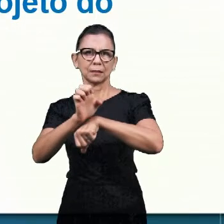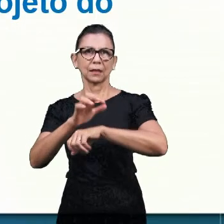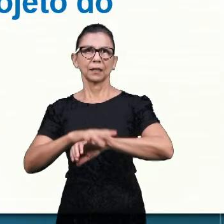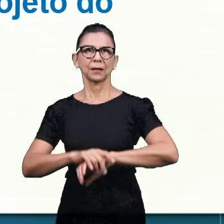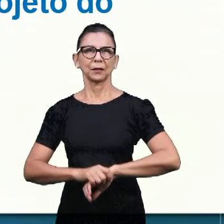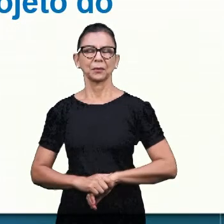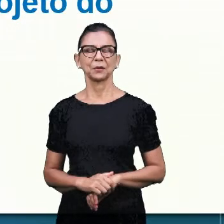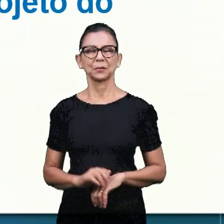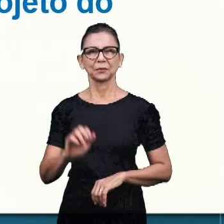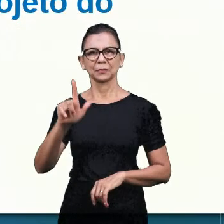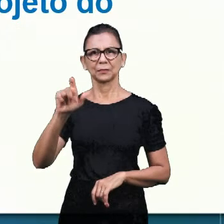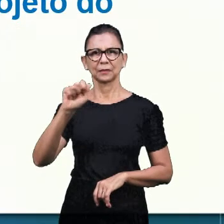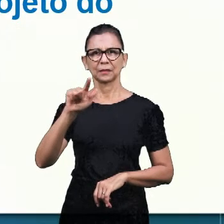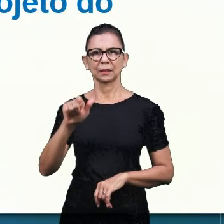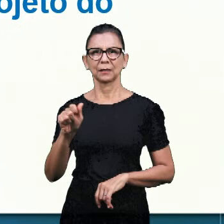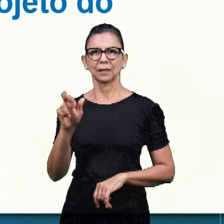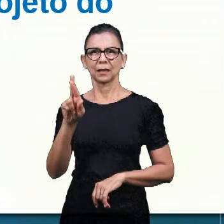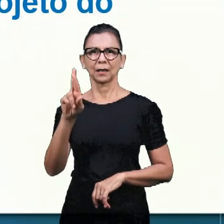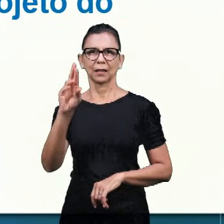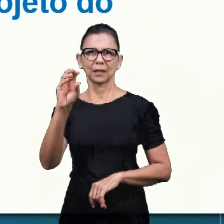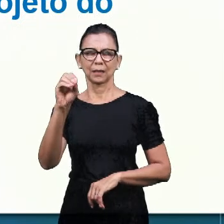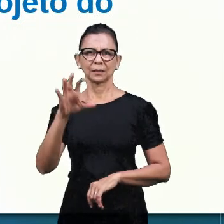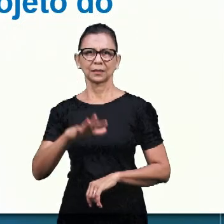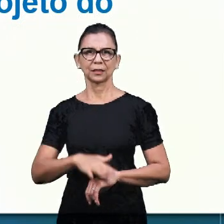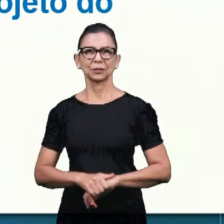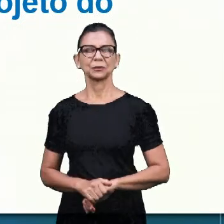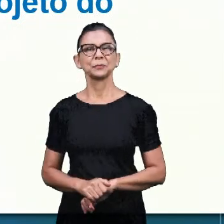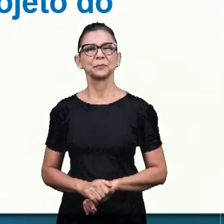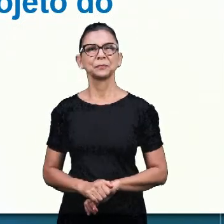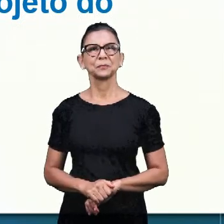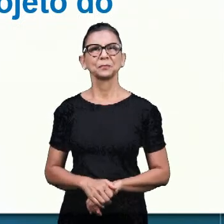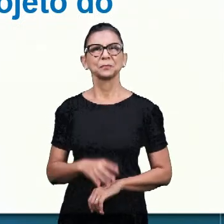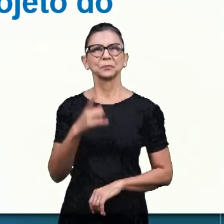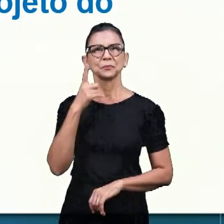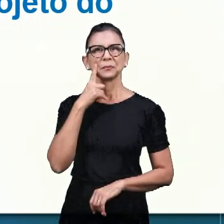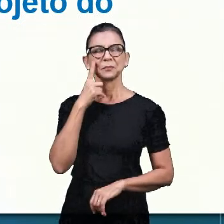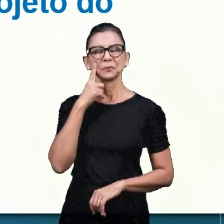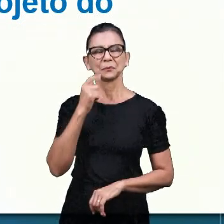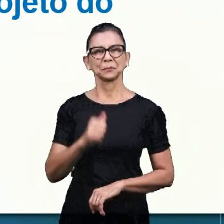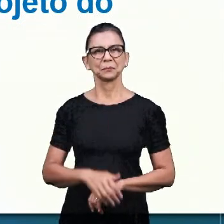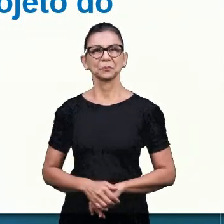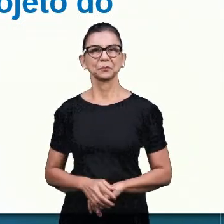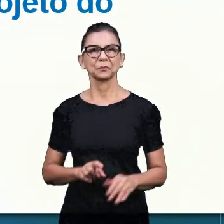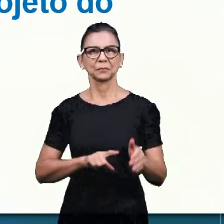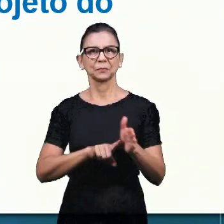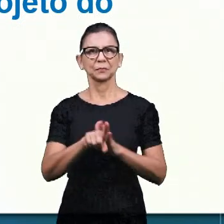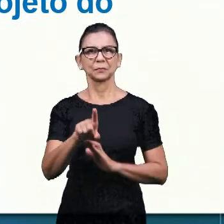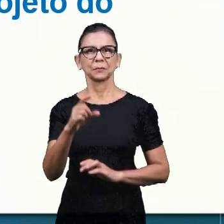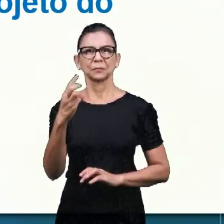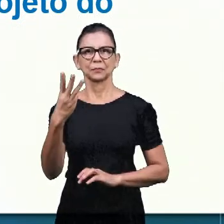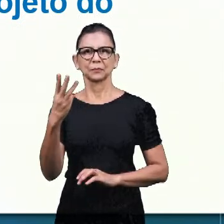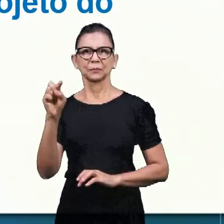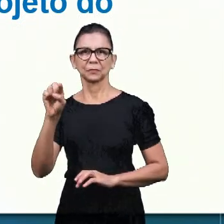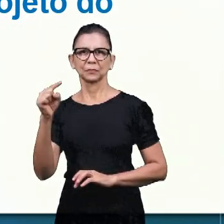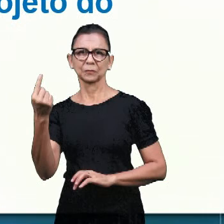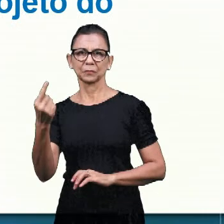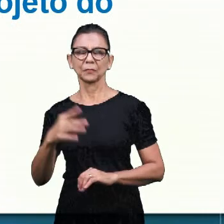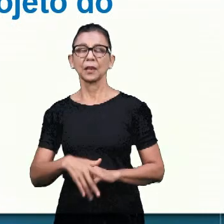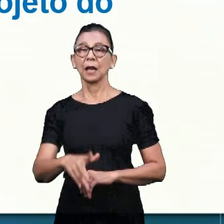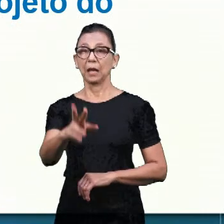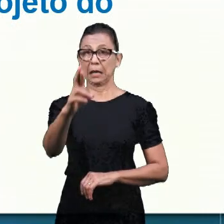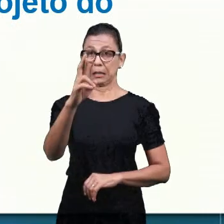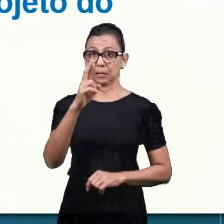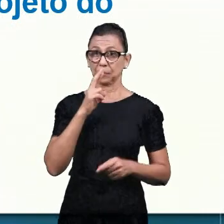Camara de l'église de Londrina. Il a écrit sur cette réponse 3.1. C'est la réponse non,